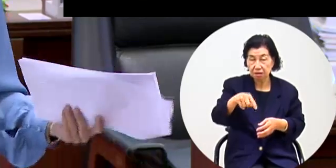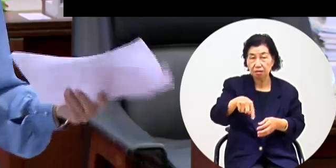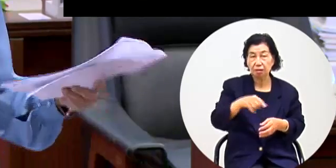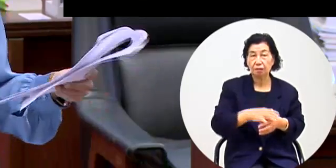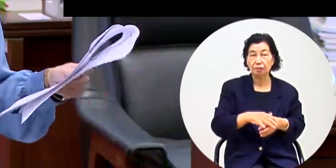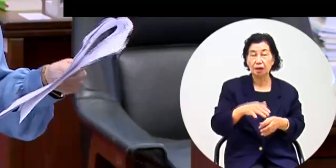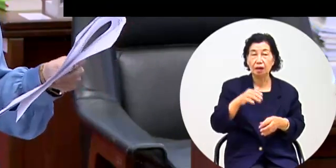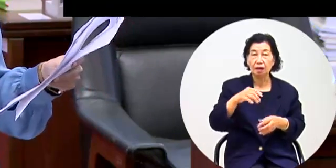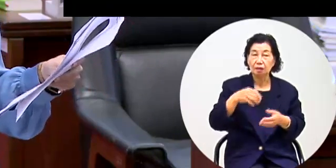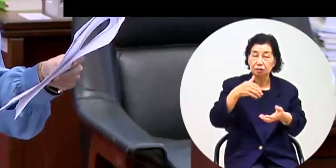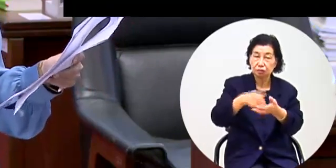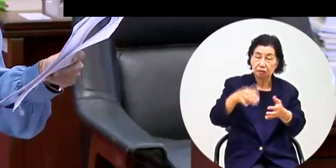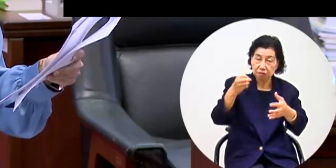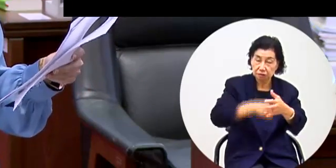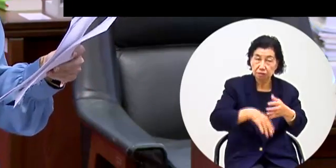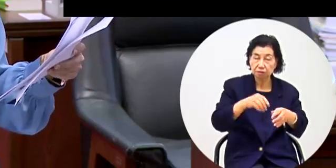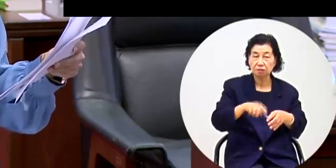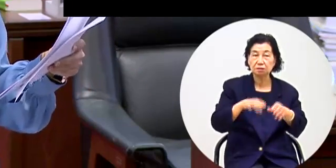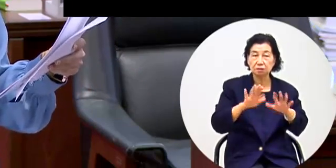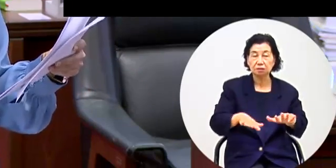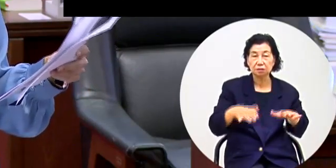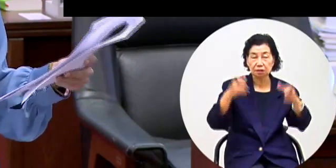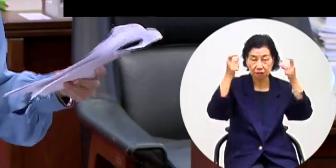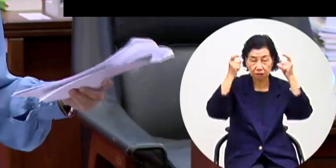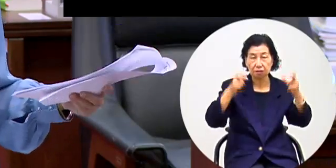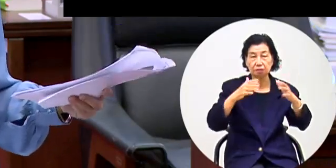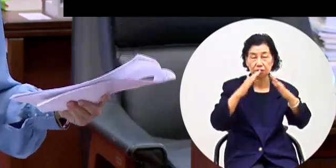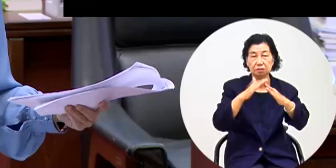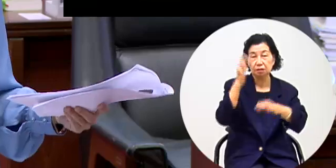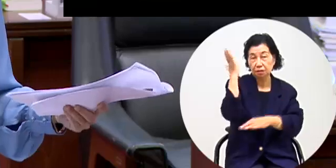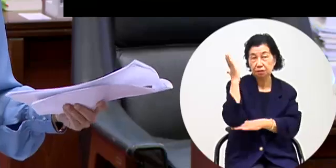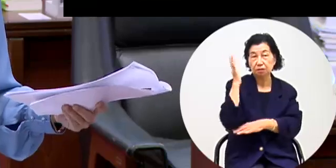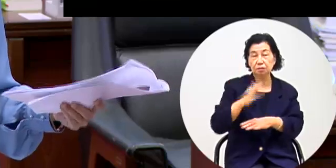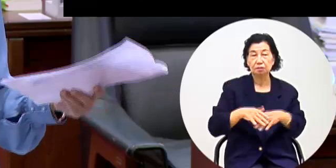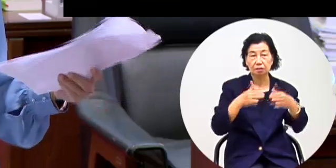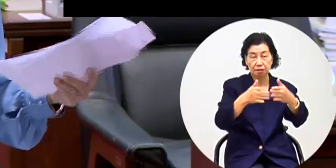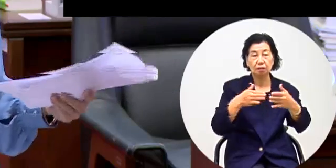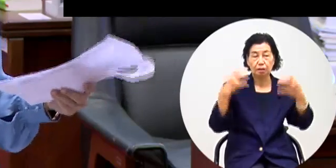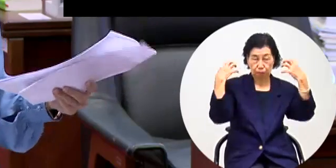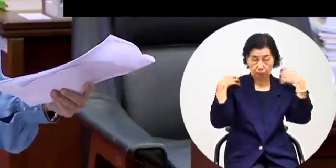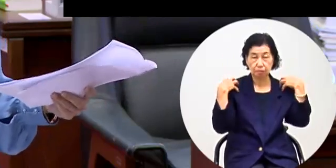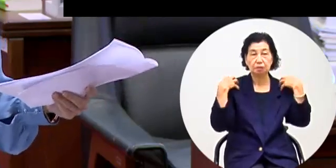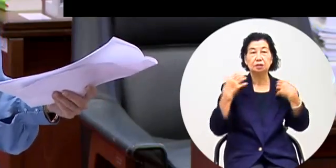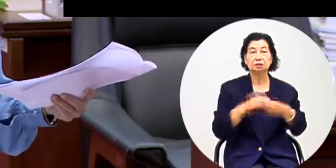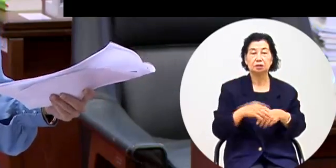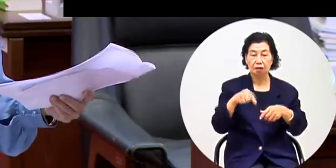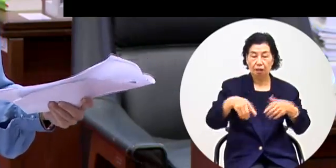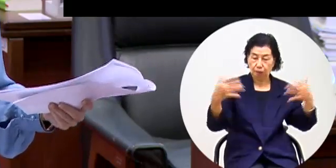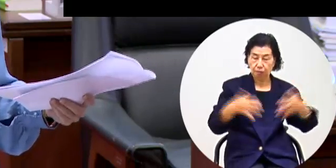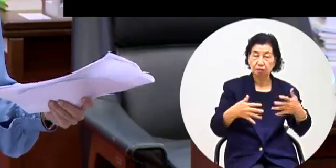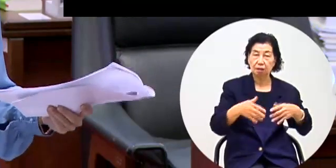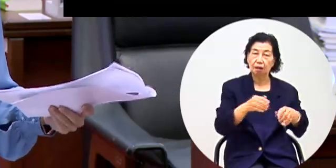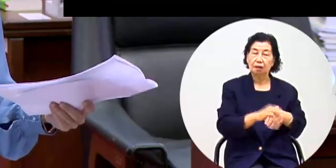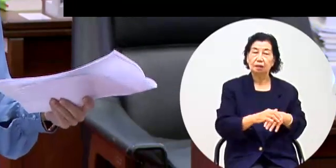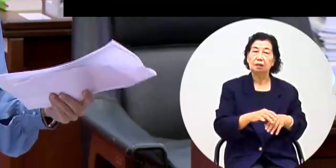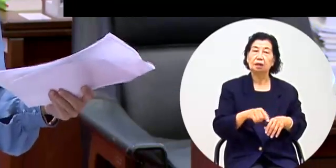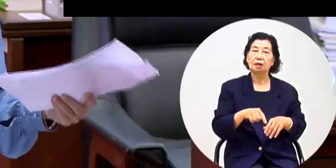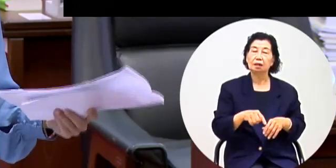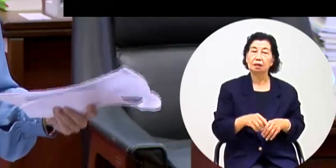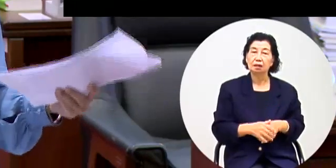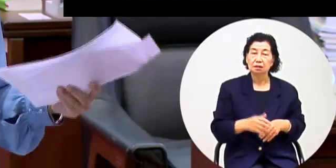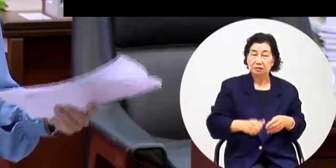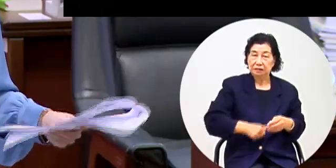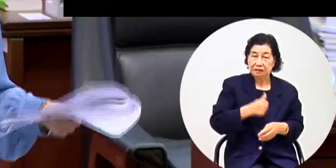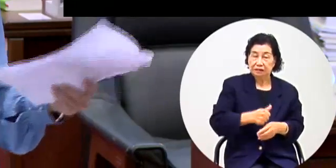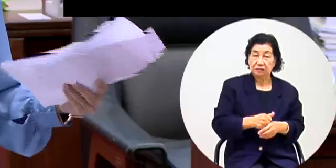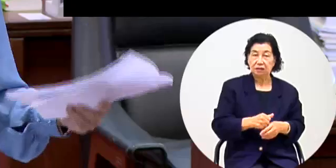自己还要再处理这些问题，划不划算？ 烧垃圾这件事情啊，发电可